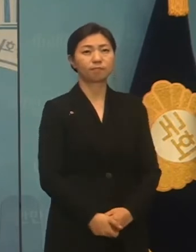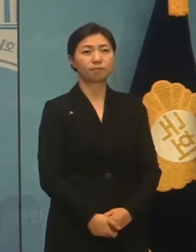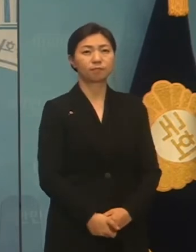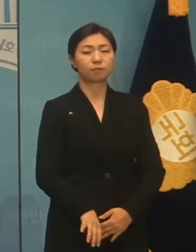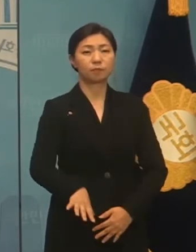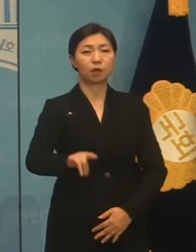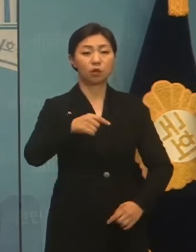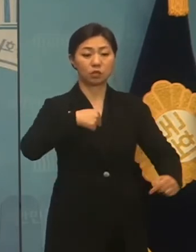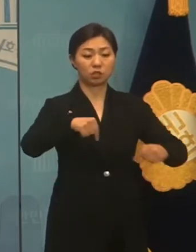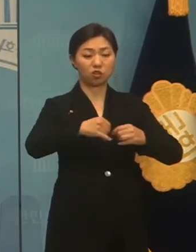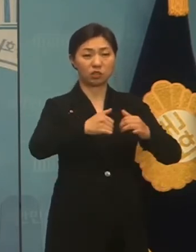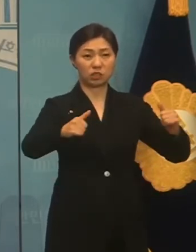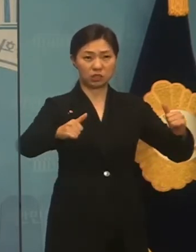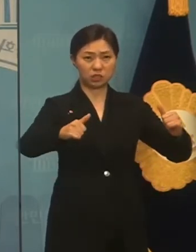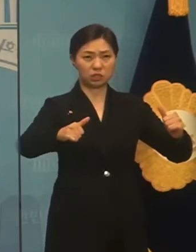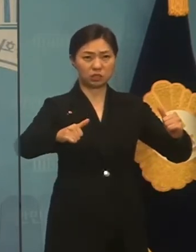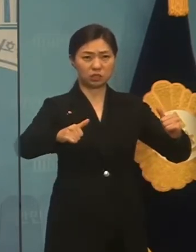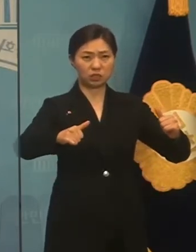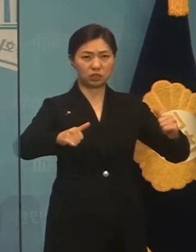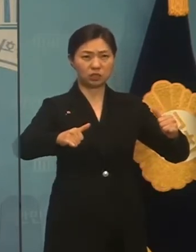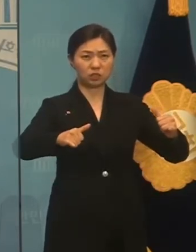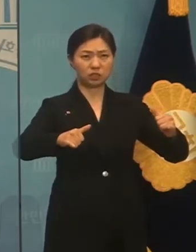먼저 정치인의 한 사람으로서